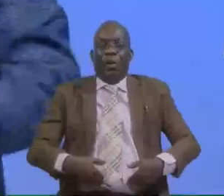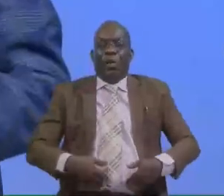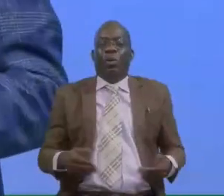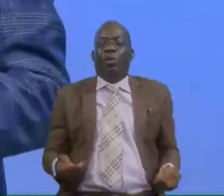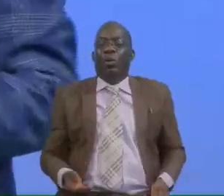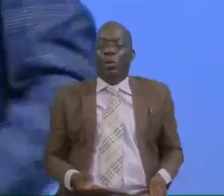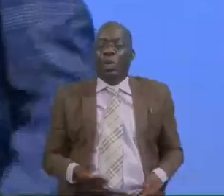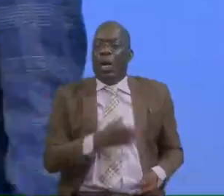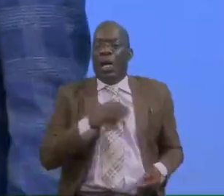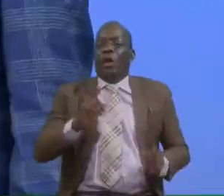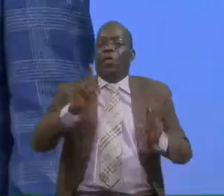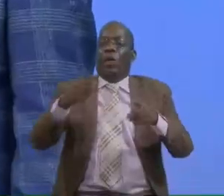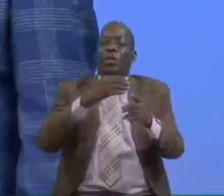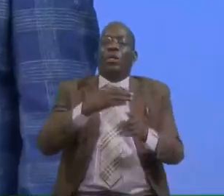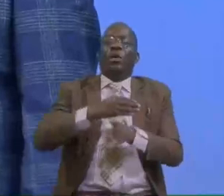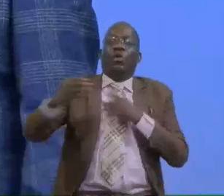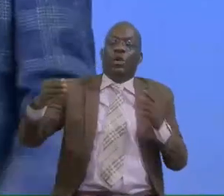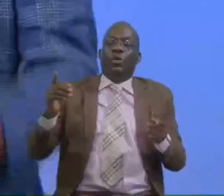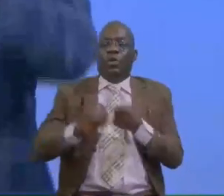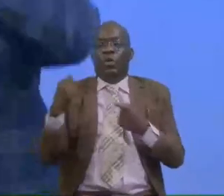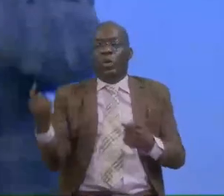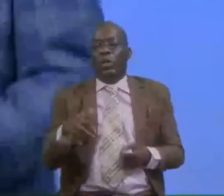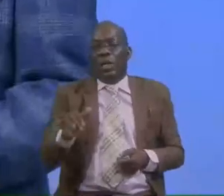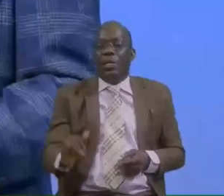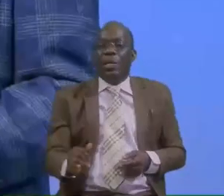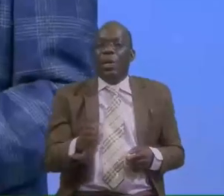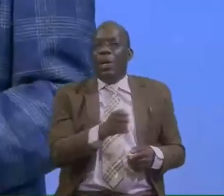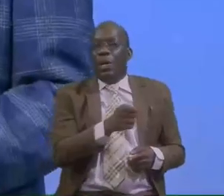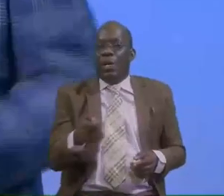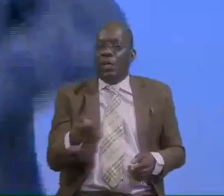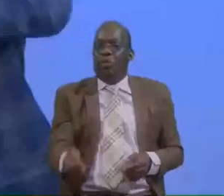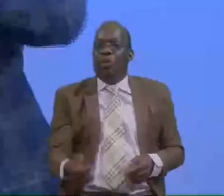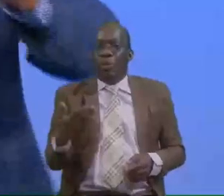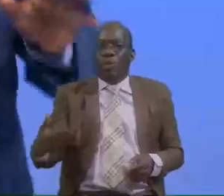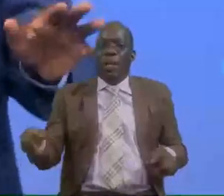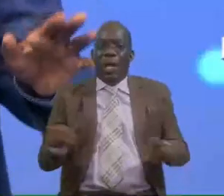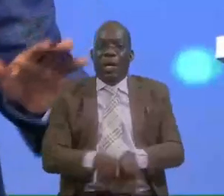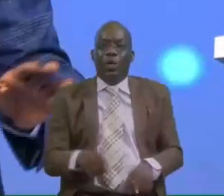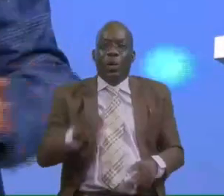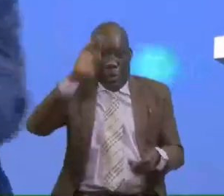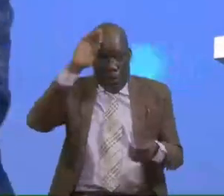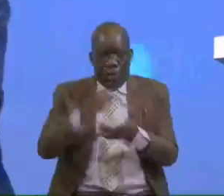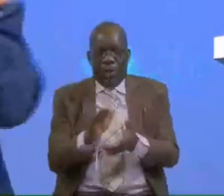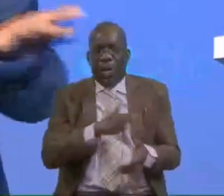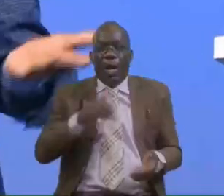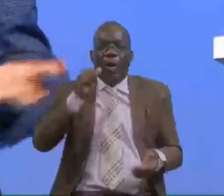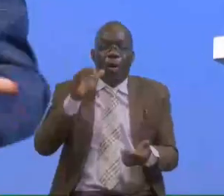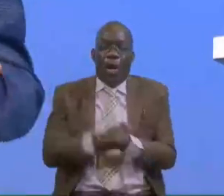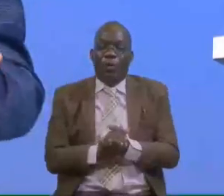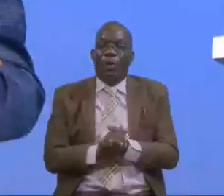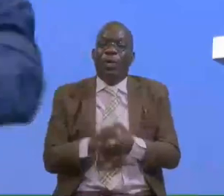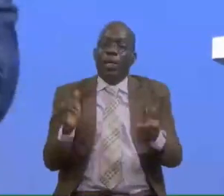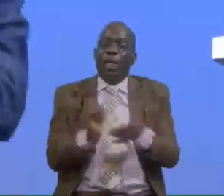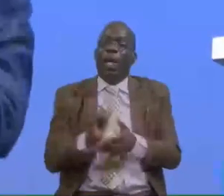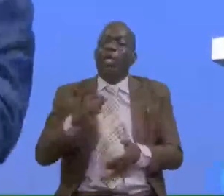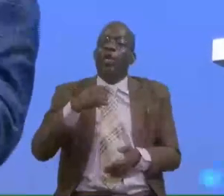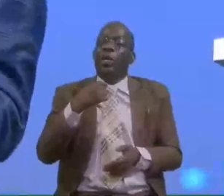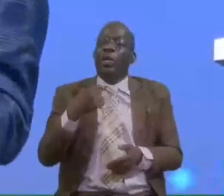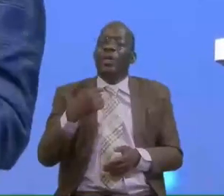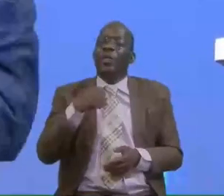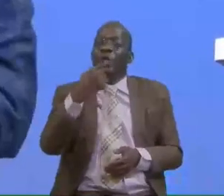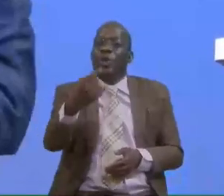côté. Oui, une petite chose, comme Ananias et Saphira, qui ont fait